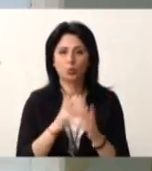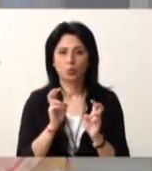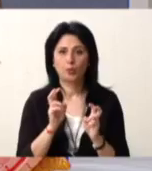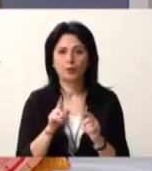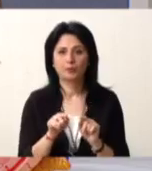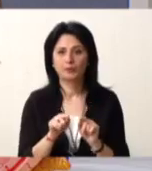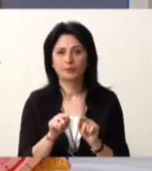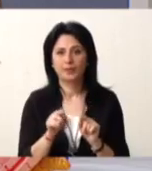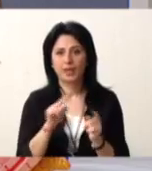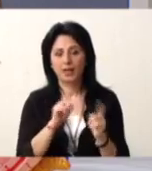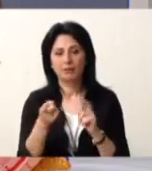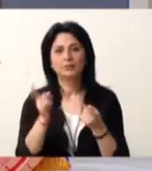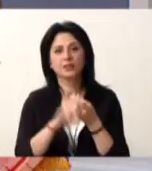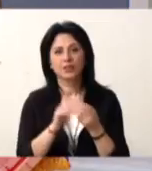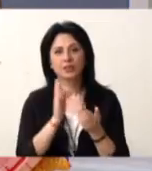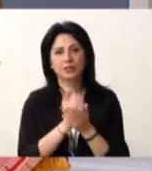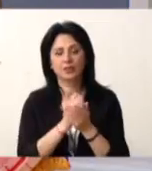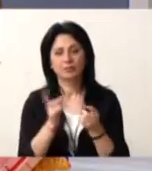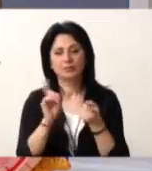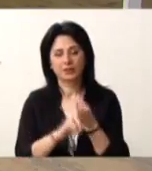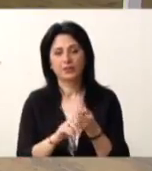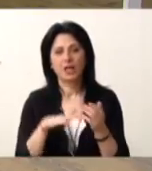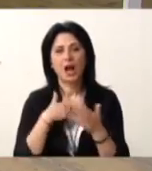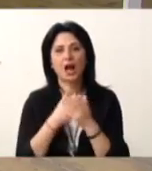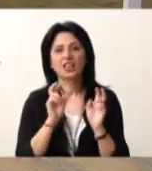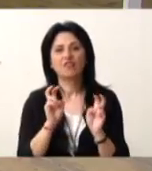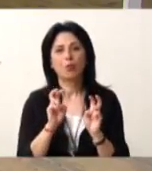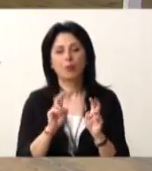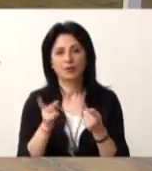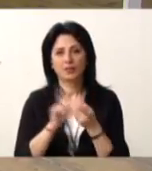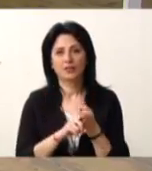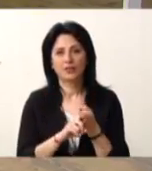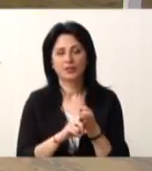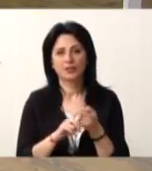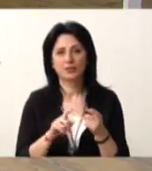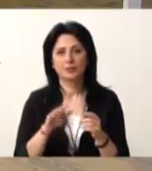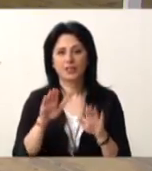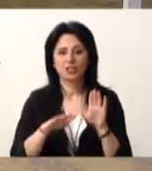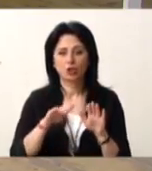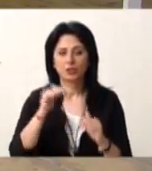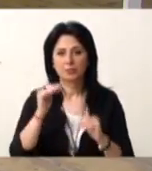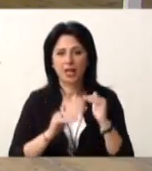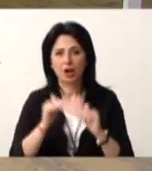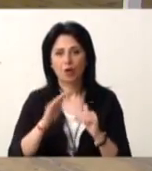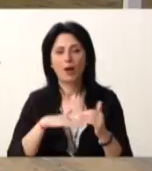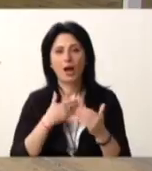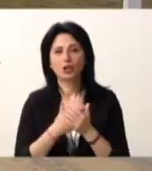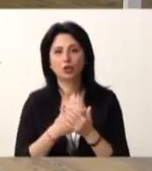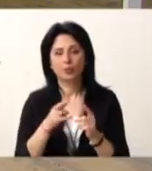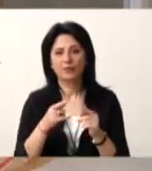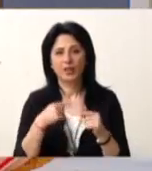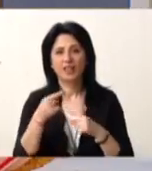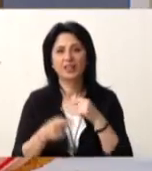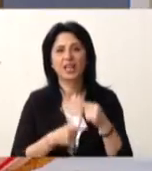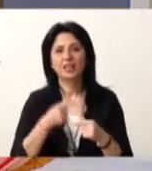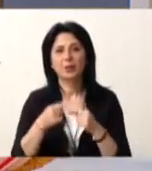ეს ფაქტიურად ერთმანეთს მიყოლებულია, ეს და ის. დიახ, ერთმანეთთან კავშირშია. დარღვევა, წონის მერყეობა და აქტივობის ეს უკვე